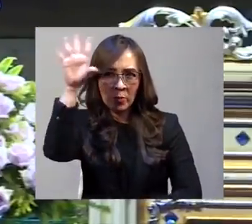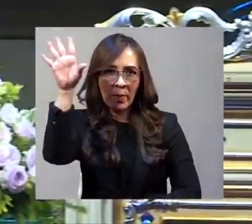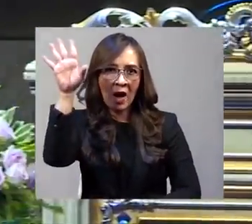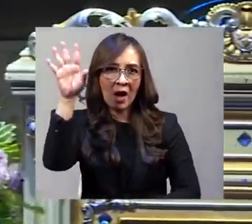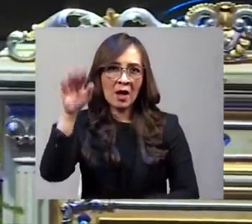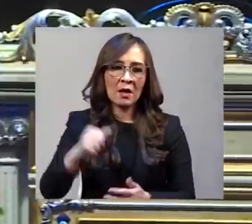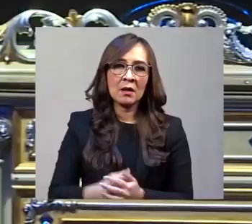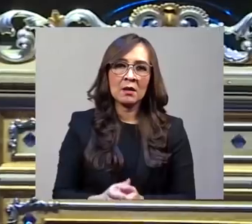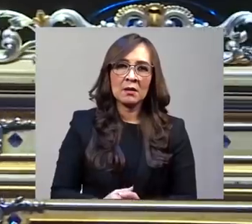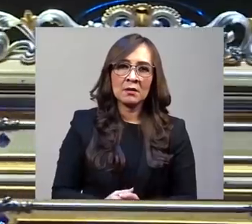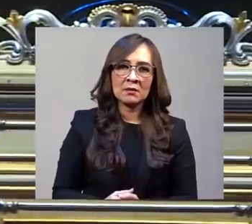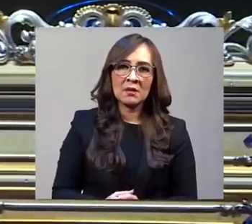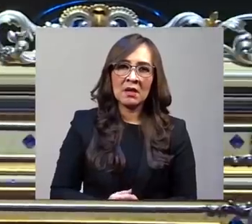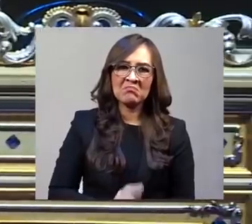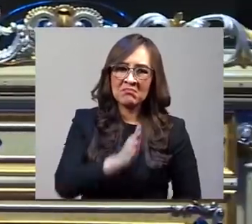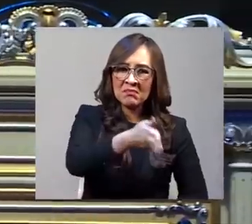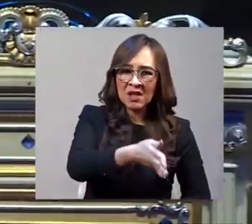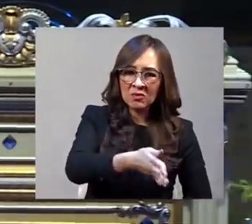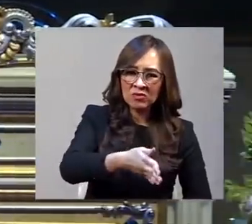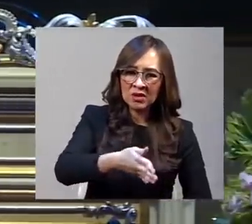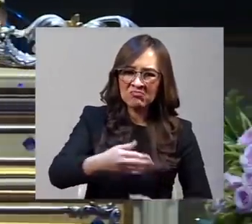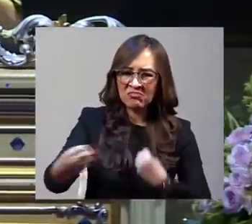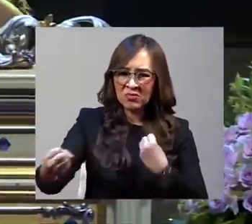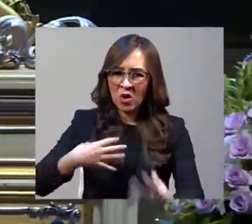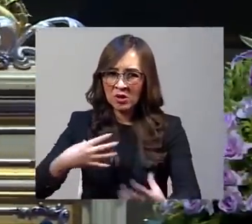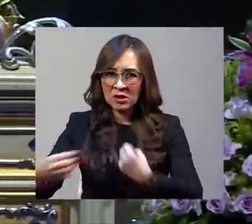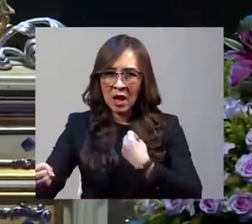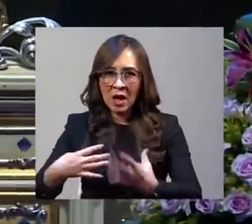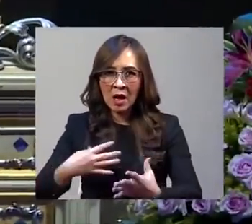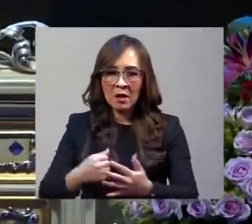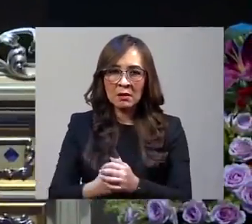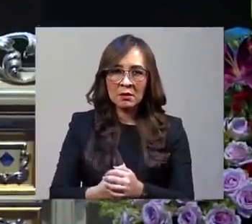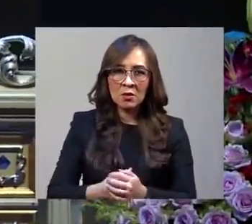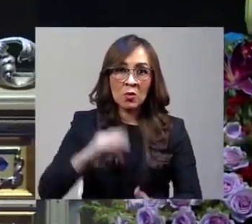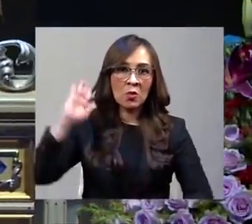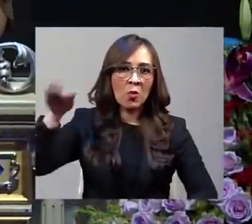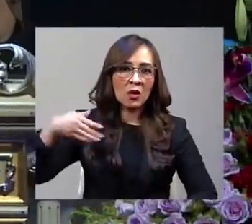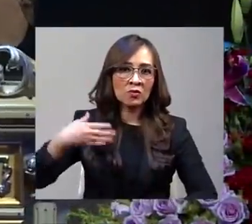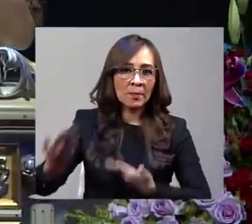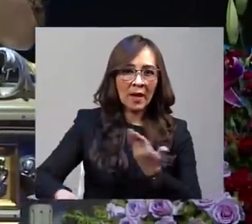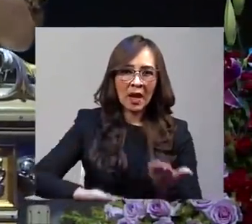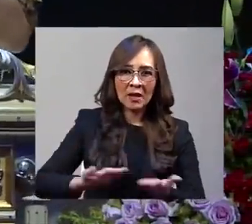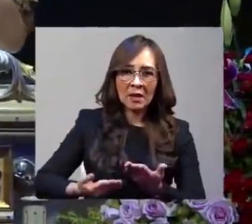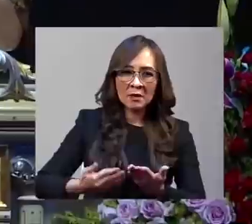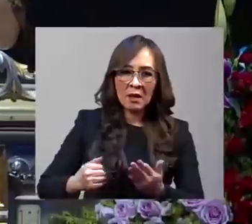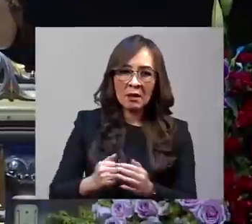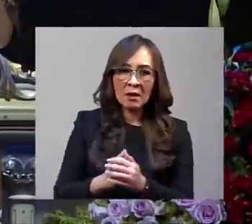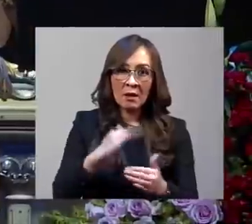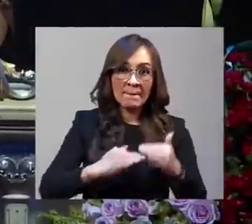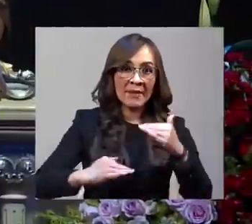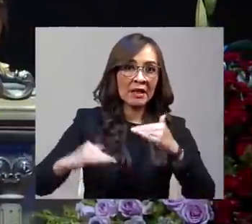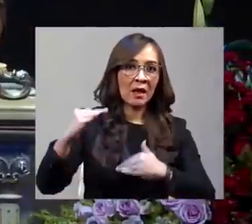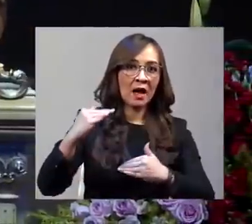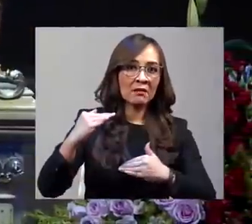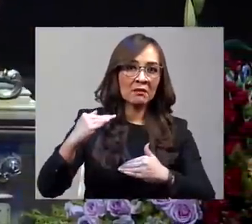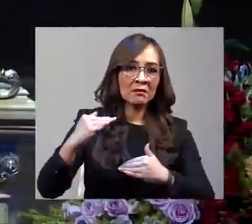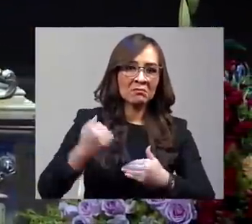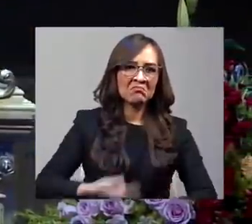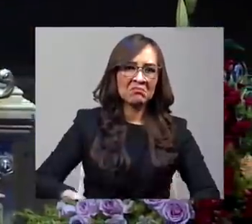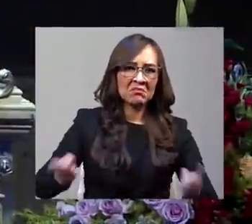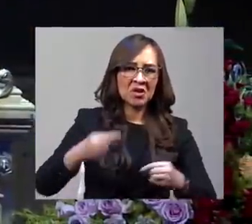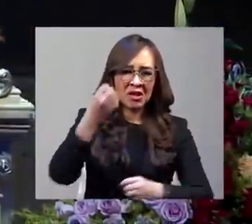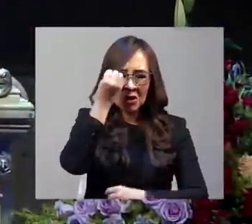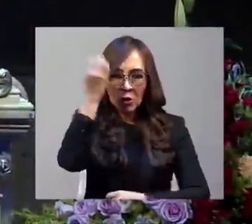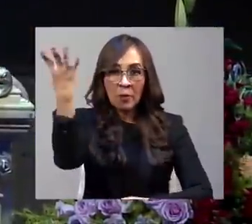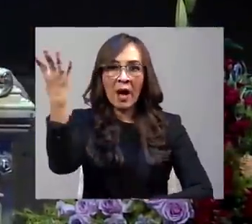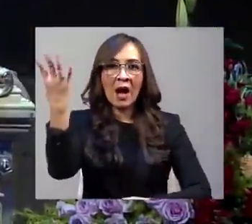kompromi dengan dosa. Banyak orang ketika mulai pelayanan yang maju akhirnya mulai jalan di jalan yang gak seharusnya dia jalani. Dia mulai